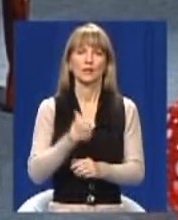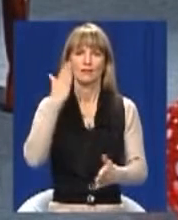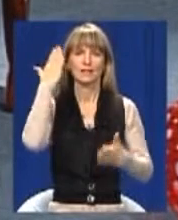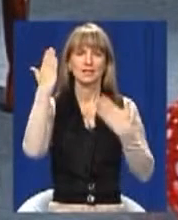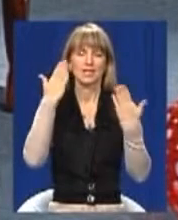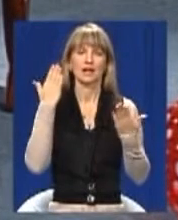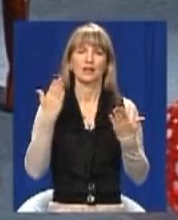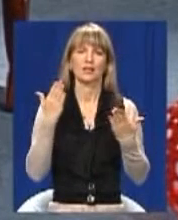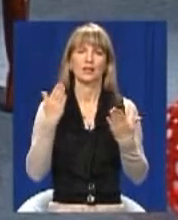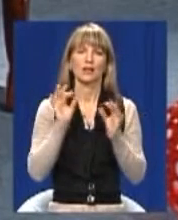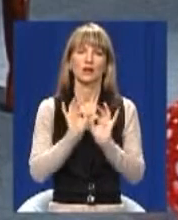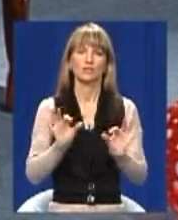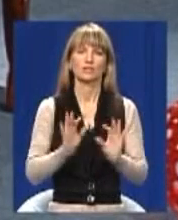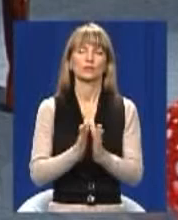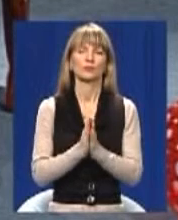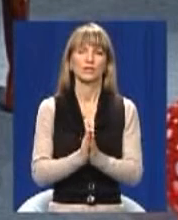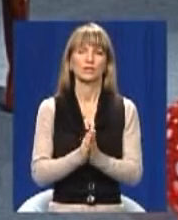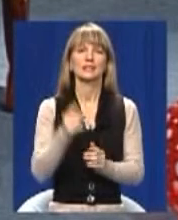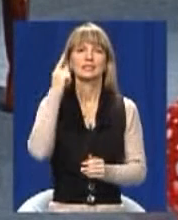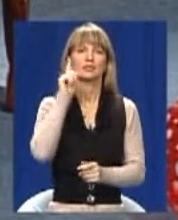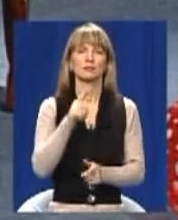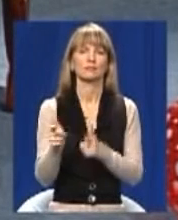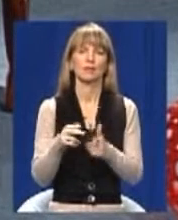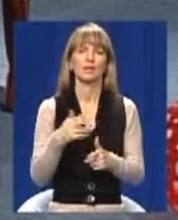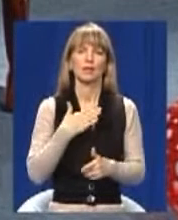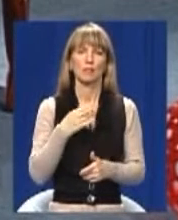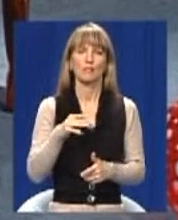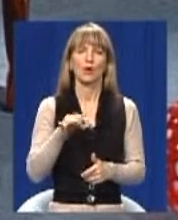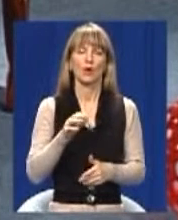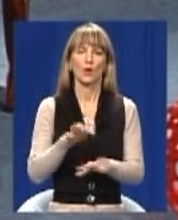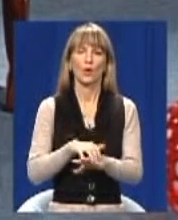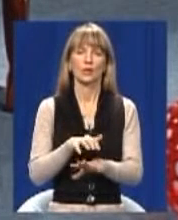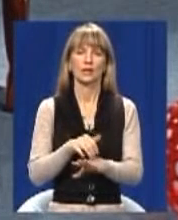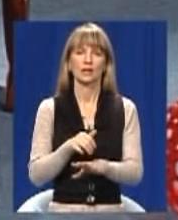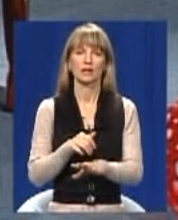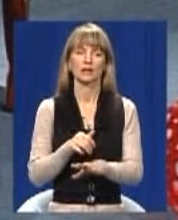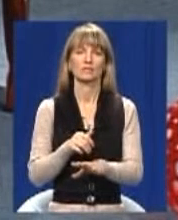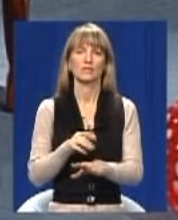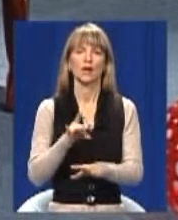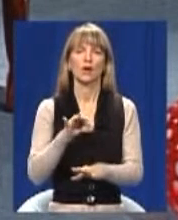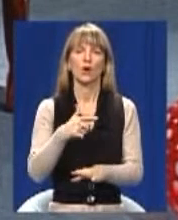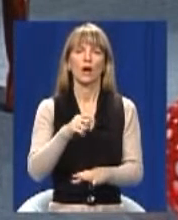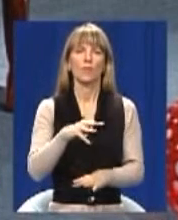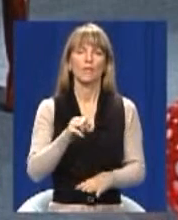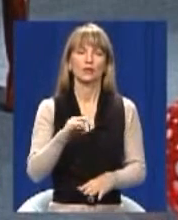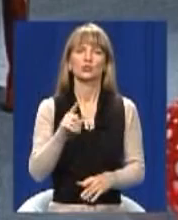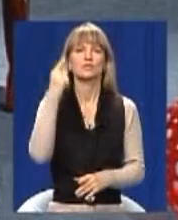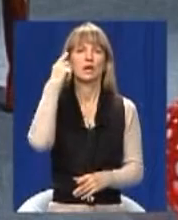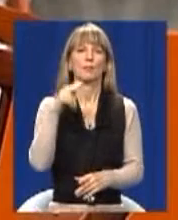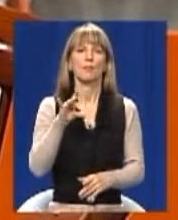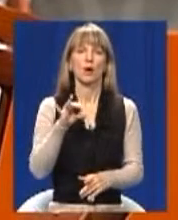веселі. Розкажи, будь ласка, знаєш, що ти підготувала нам про котика? Рогамафена, якщо я не помиляюсь, так? Що ти знаєш про цих